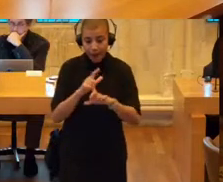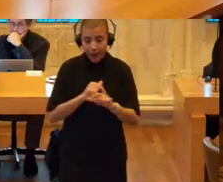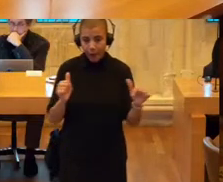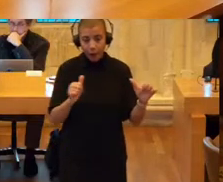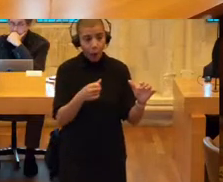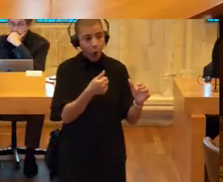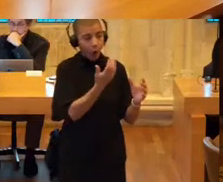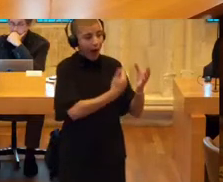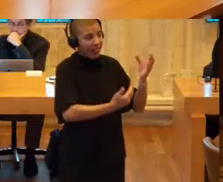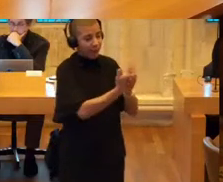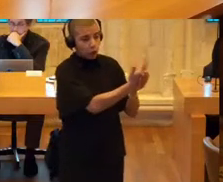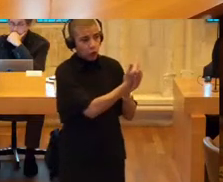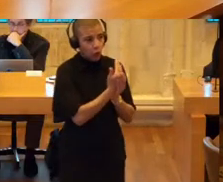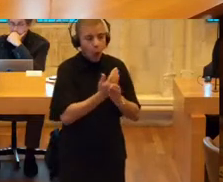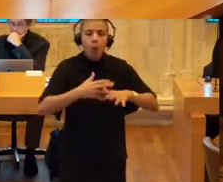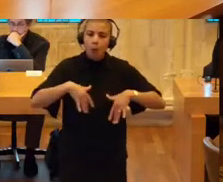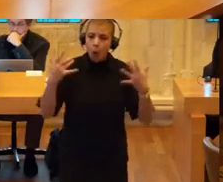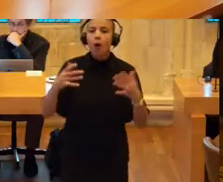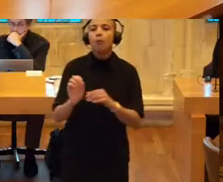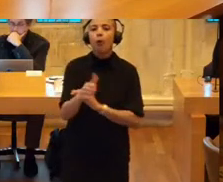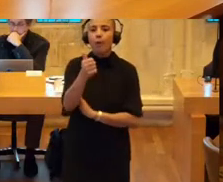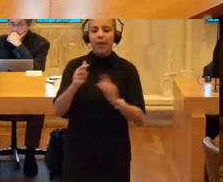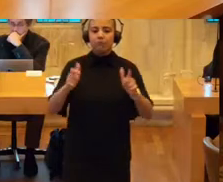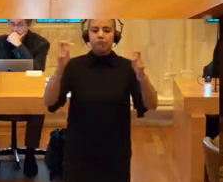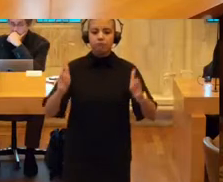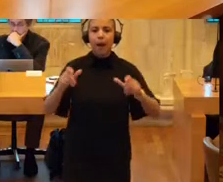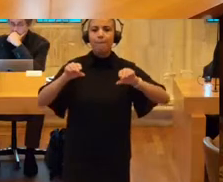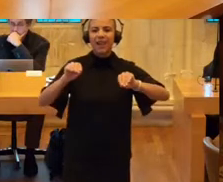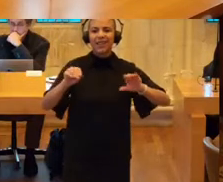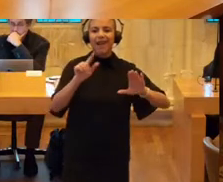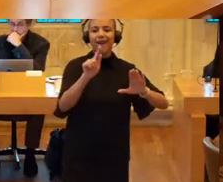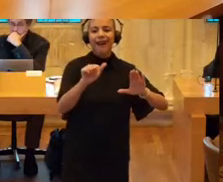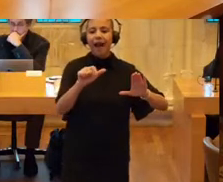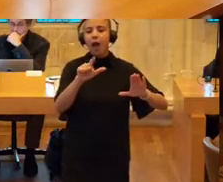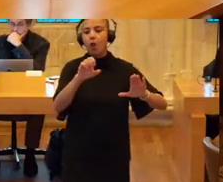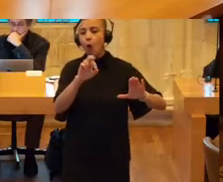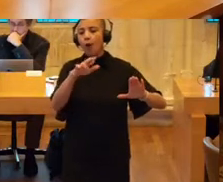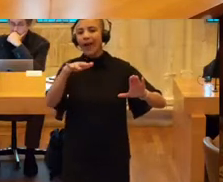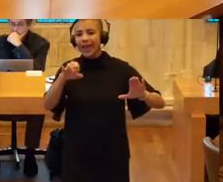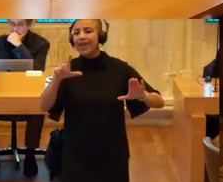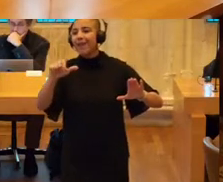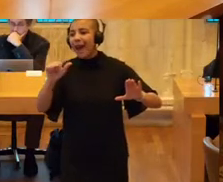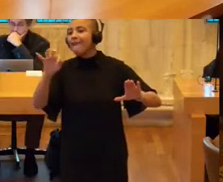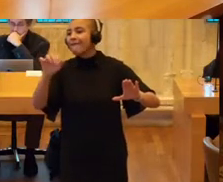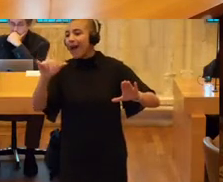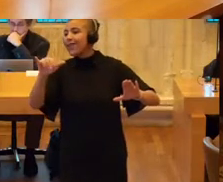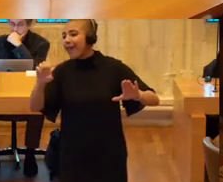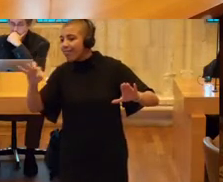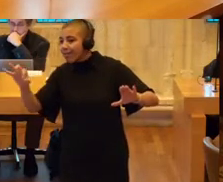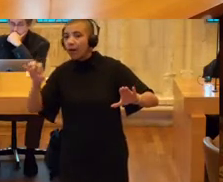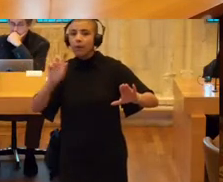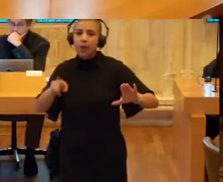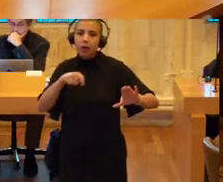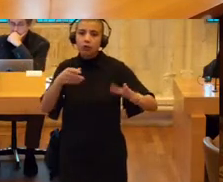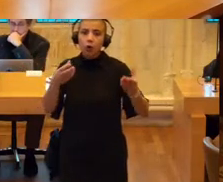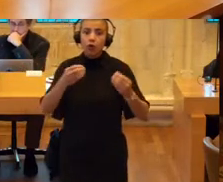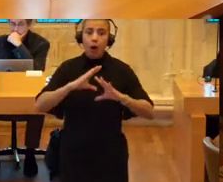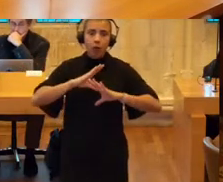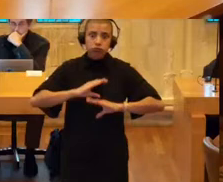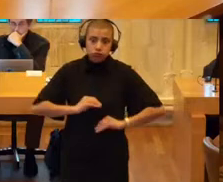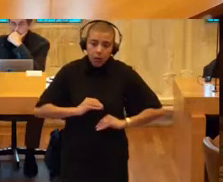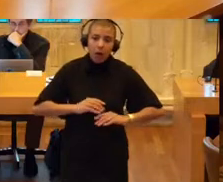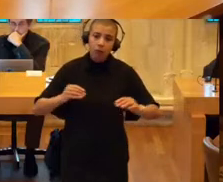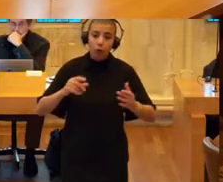concerne les galeries Lafayette, c'est évidemment un soulagement pour l'attractivité du centre-ville.